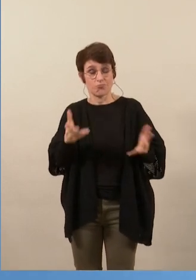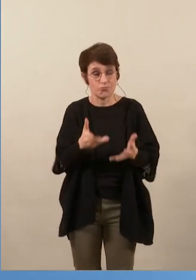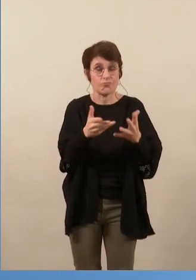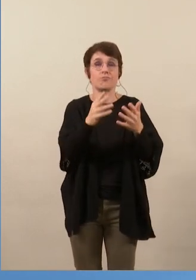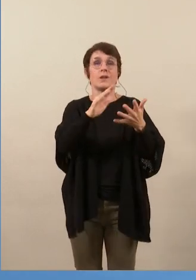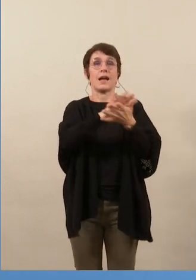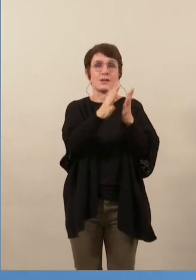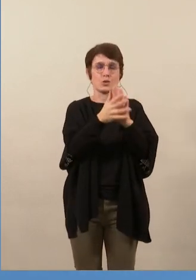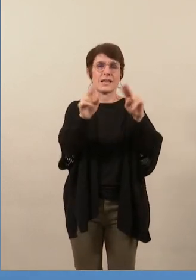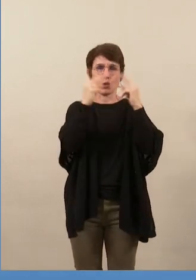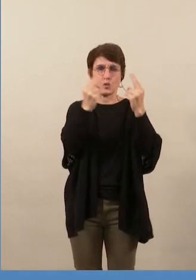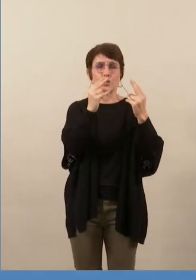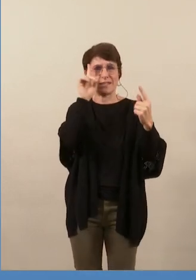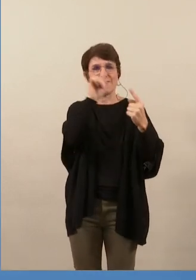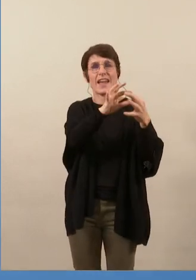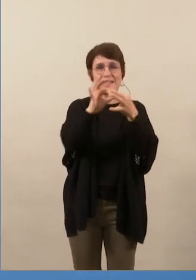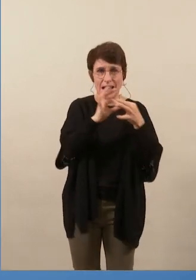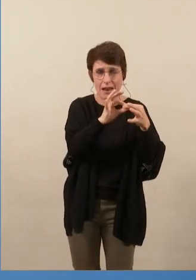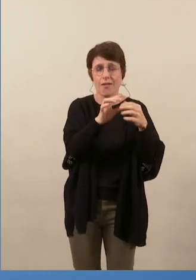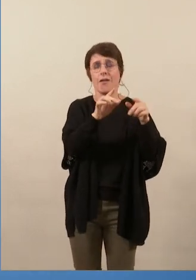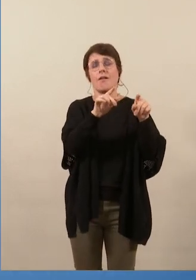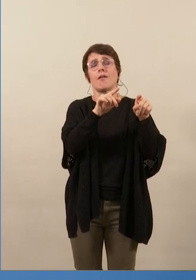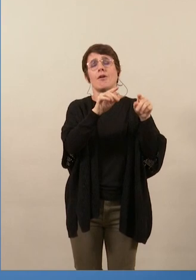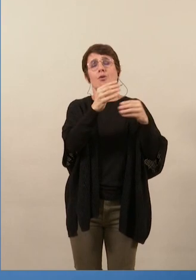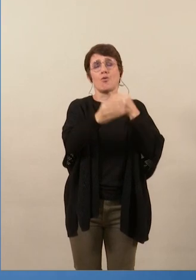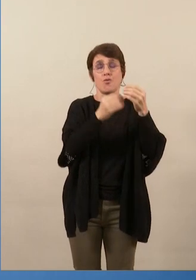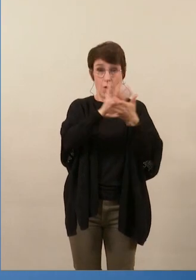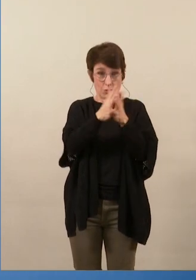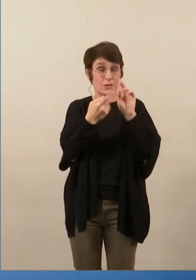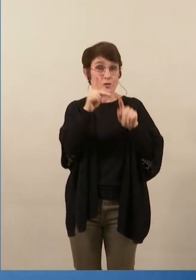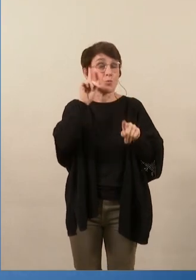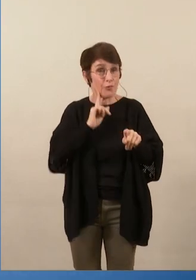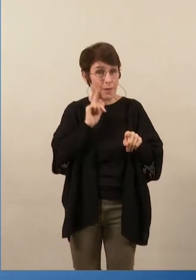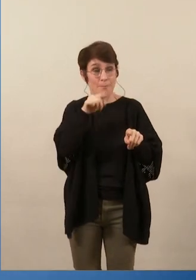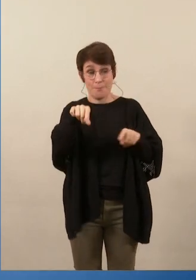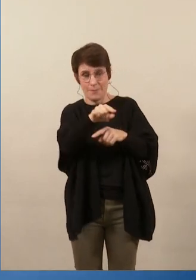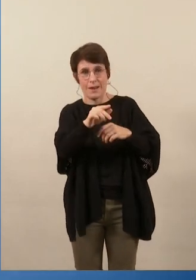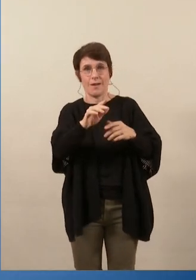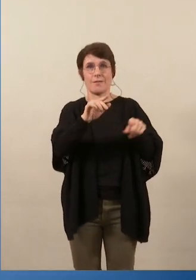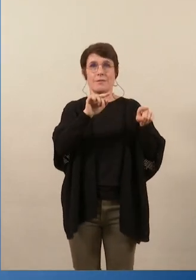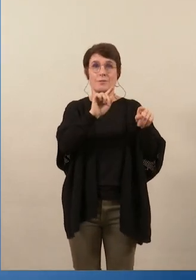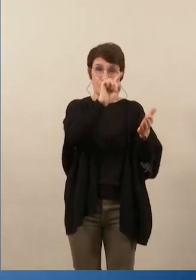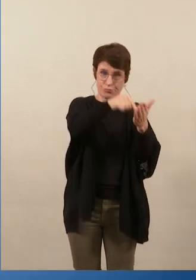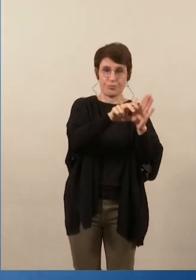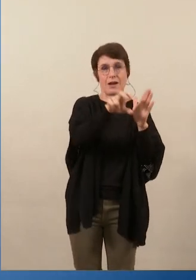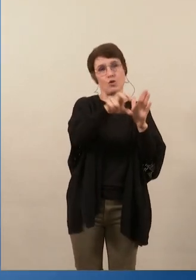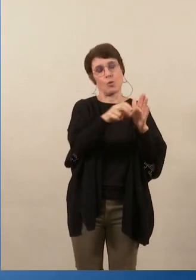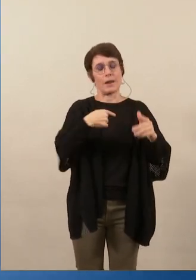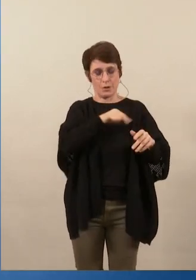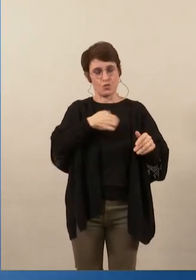l'association universelle qui porte le dispositif d'accueil des femmes situées sur